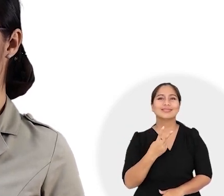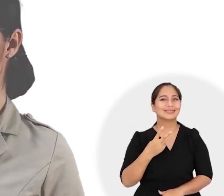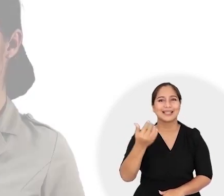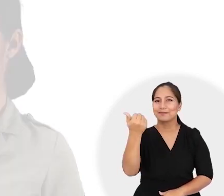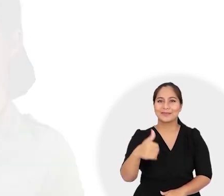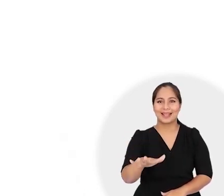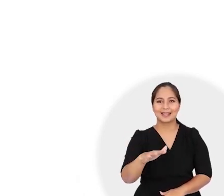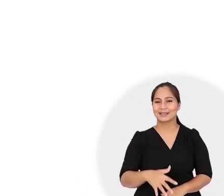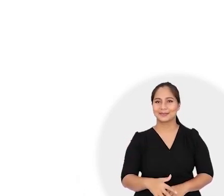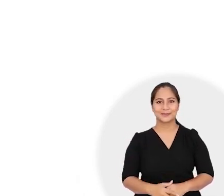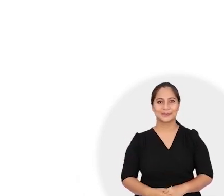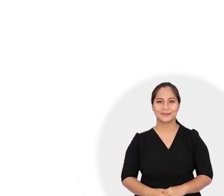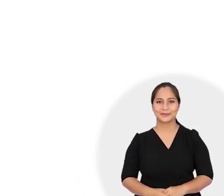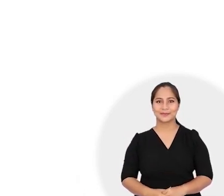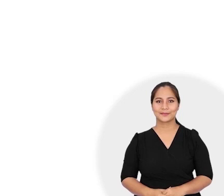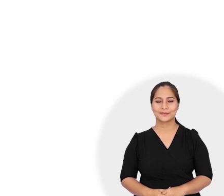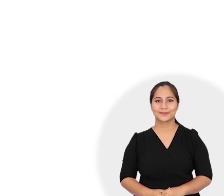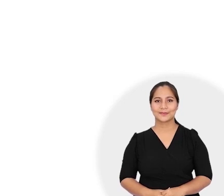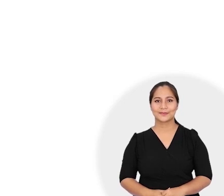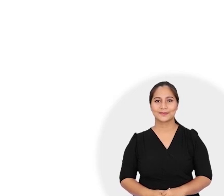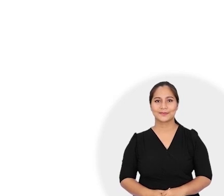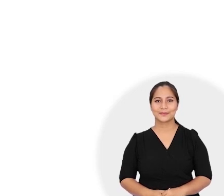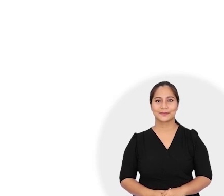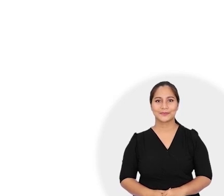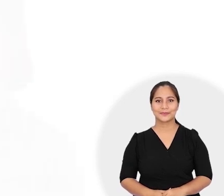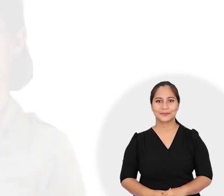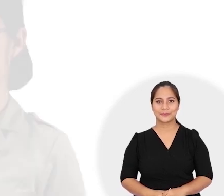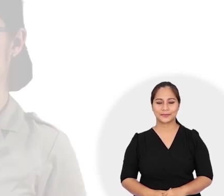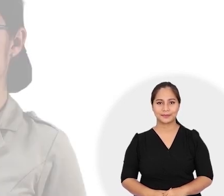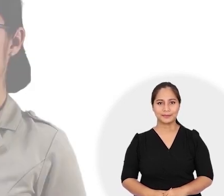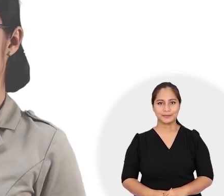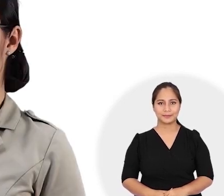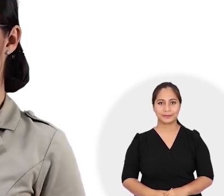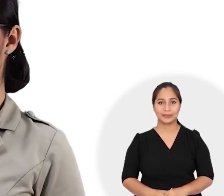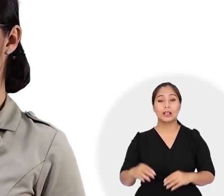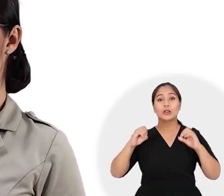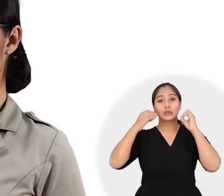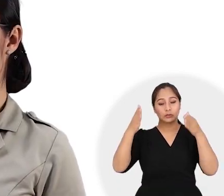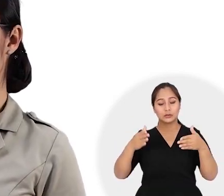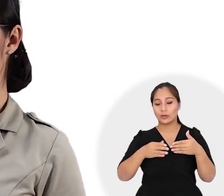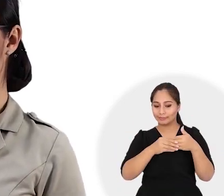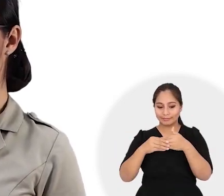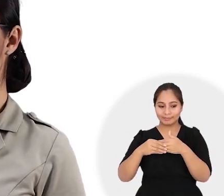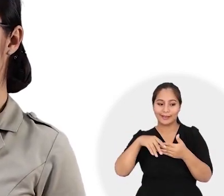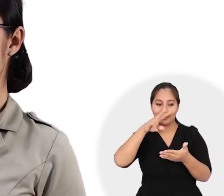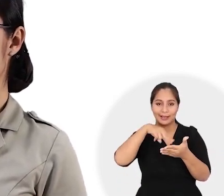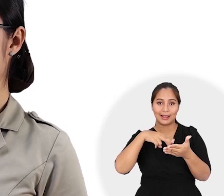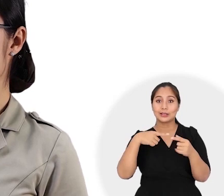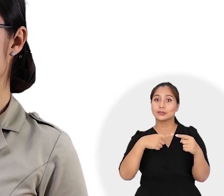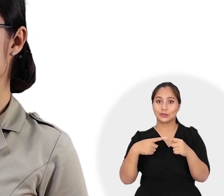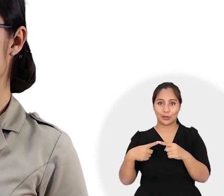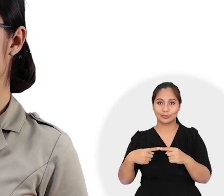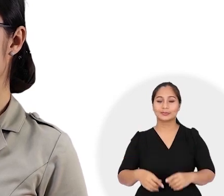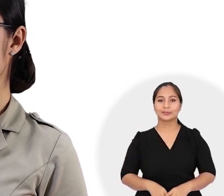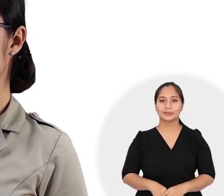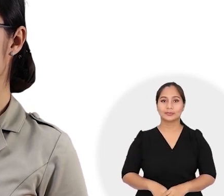ได้กูจะพามาอ่านต่อค